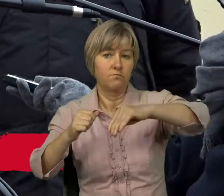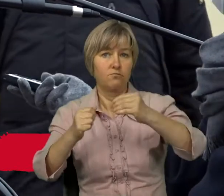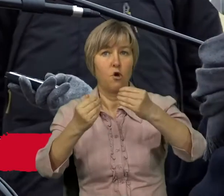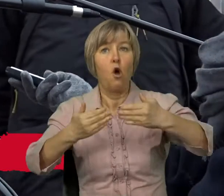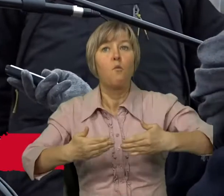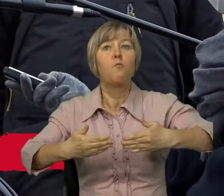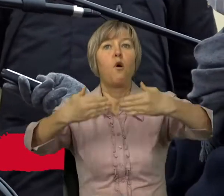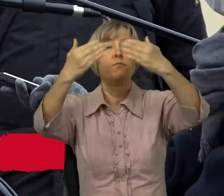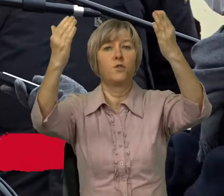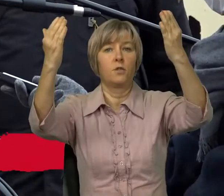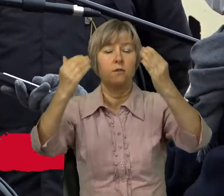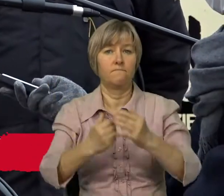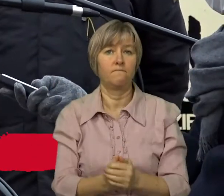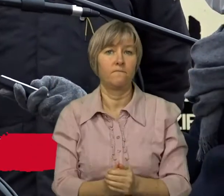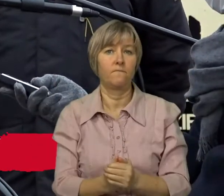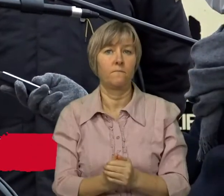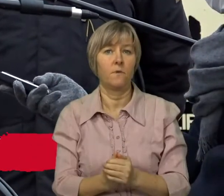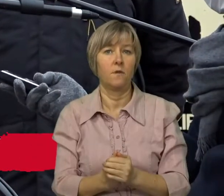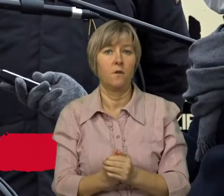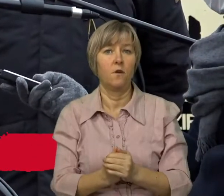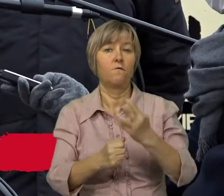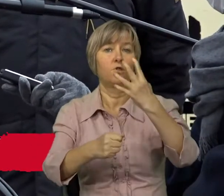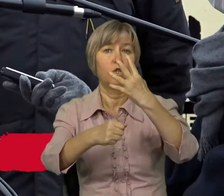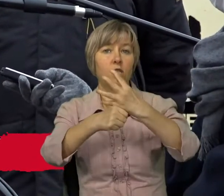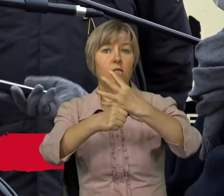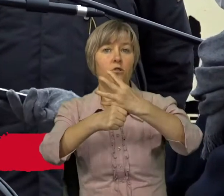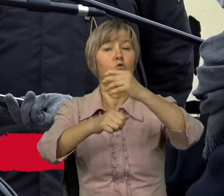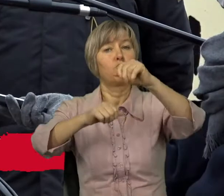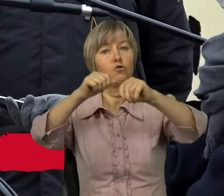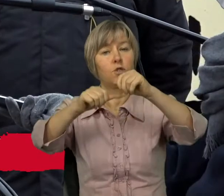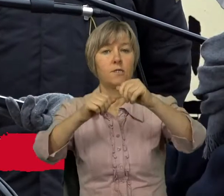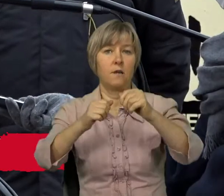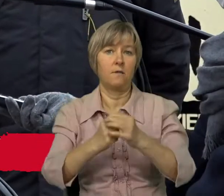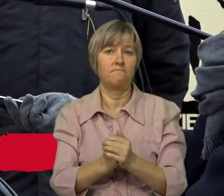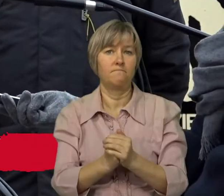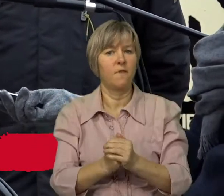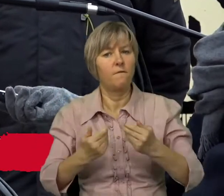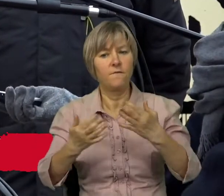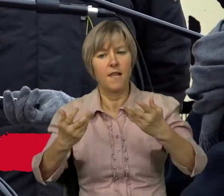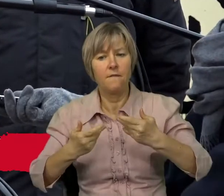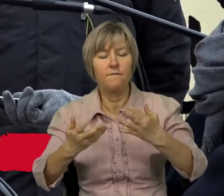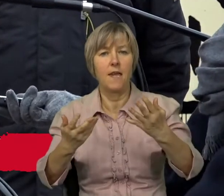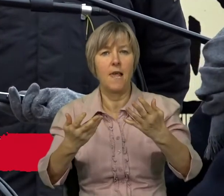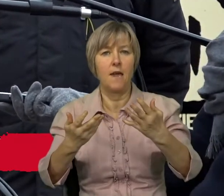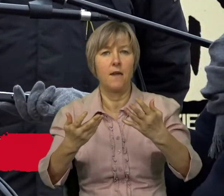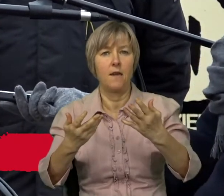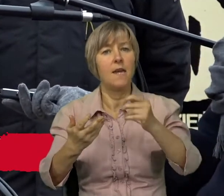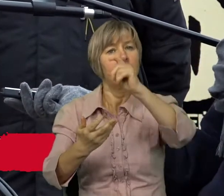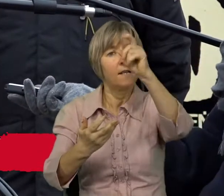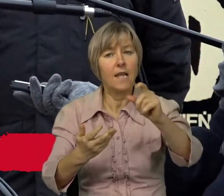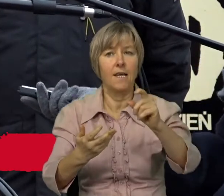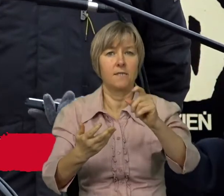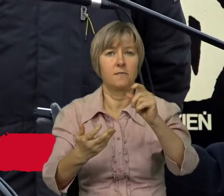pomnika, w 40. rocznicę wydarzenia, które zgromadziło wiele, wiele tysięcy, nie tylko gdańszczanek i